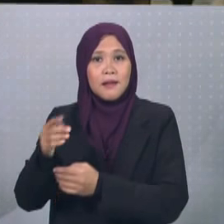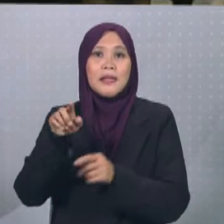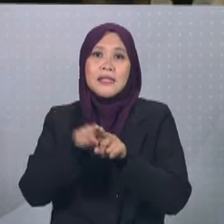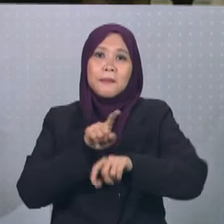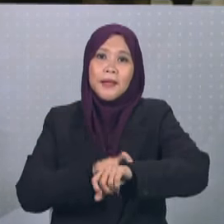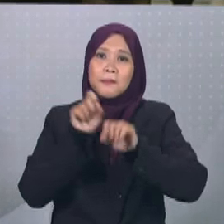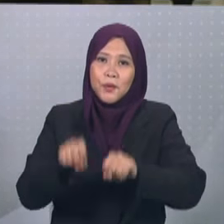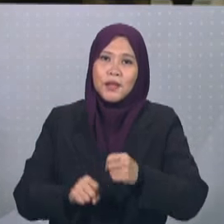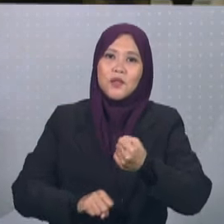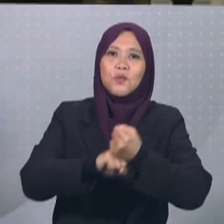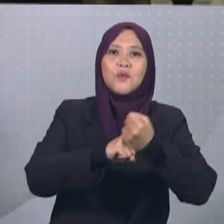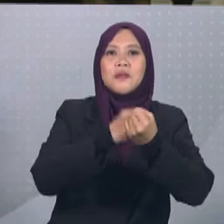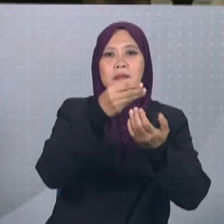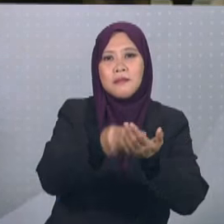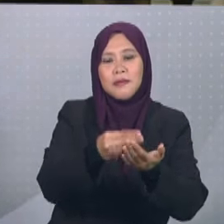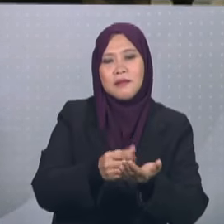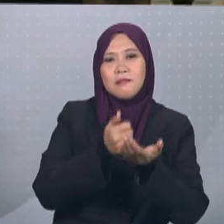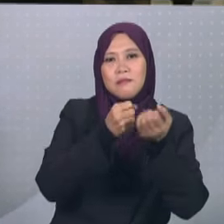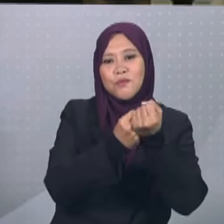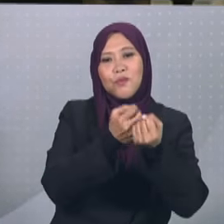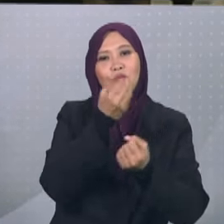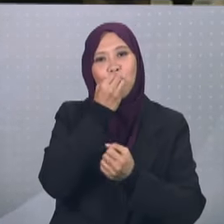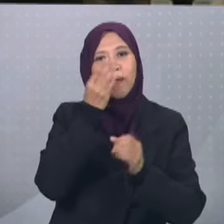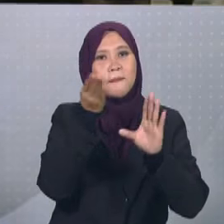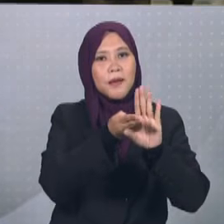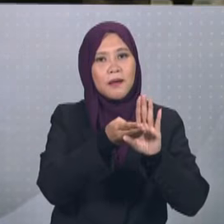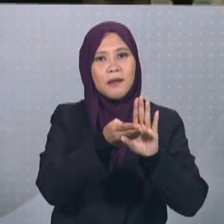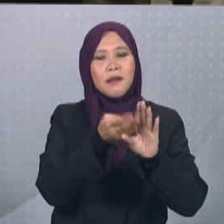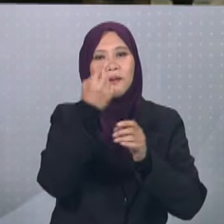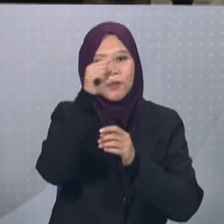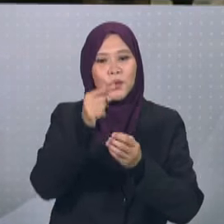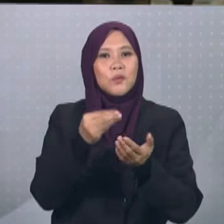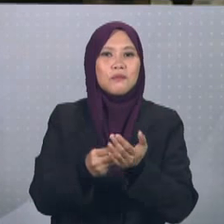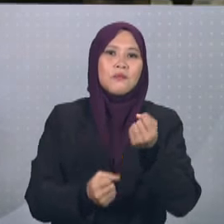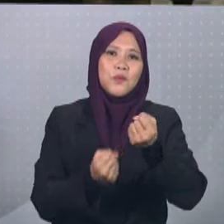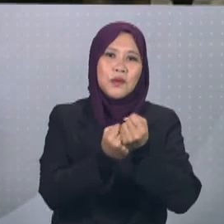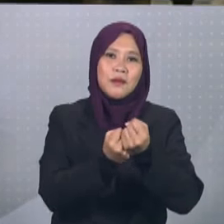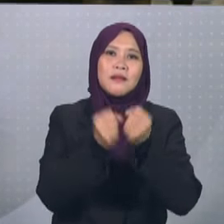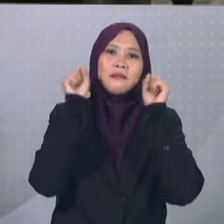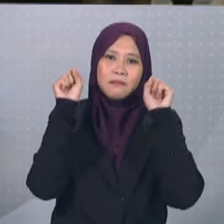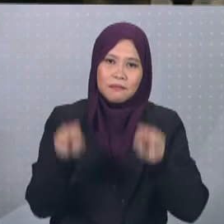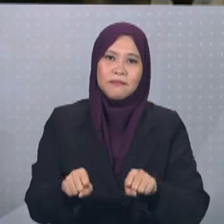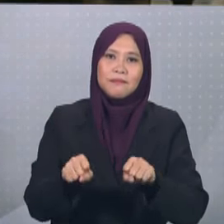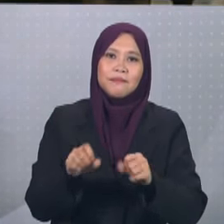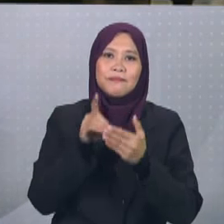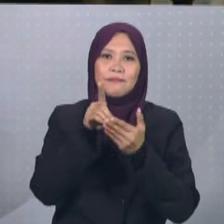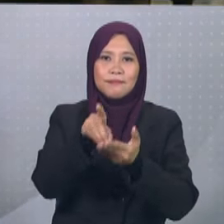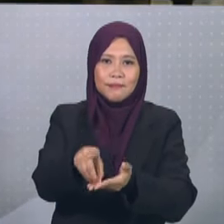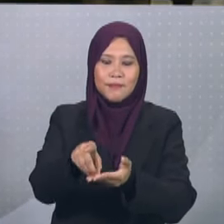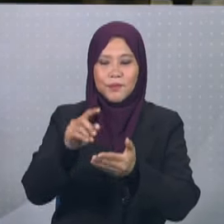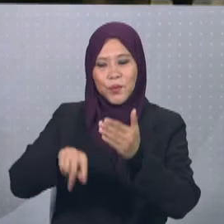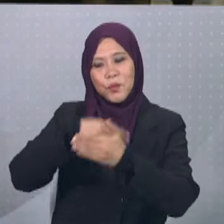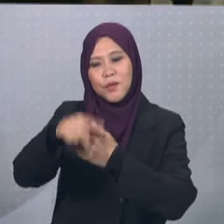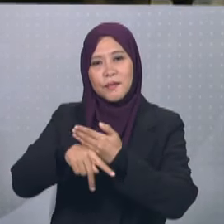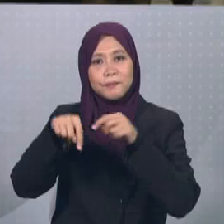menyumbang melalui laman web YAPIM, Food Bank, iaitu untuk sumbangan kewangan yang mereka boleh sumbang untuk program